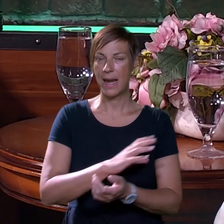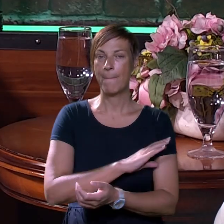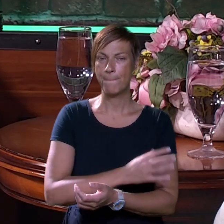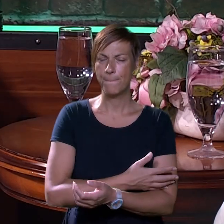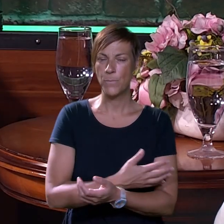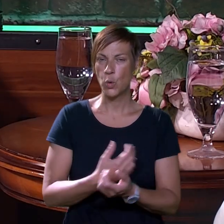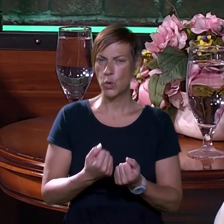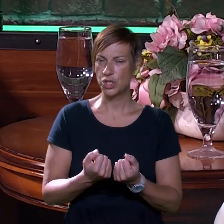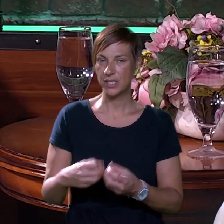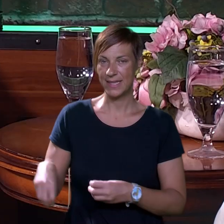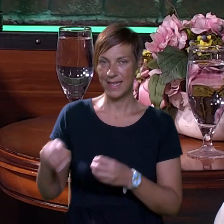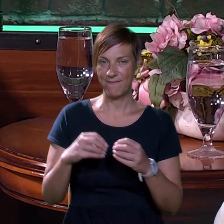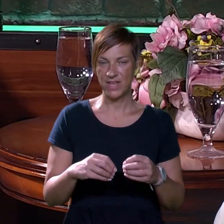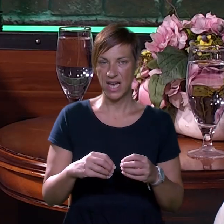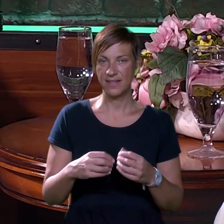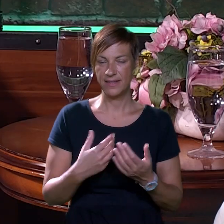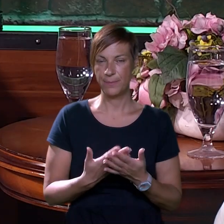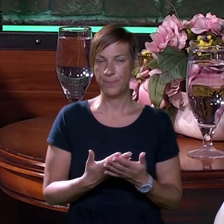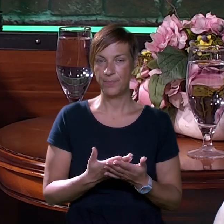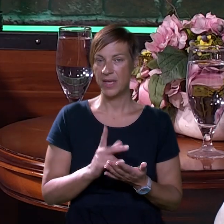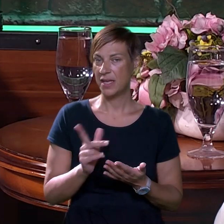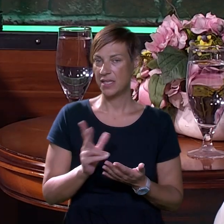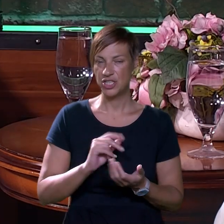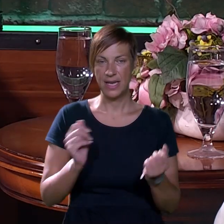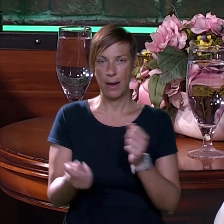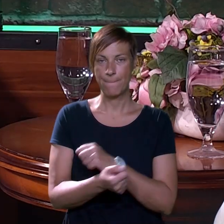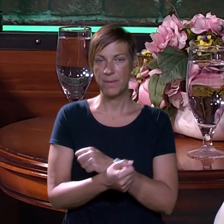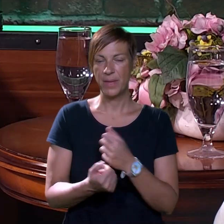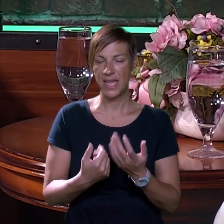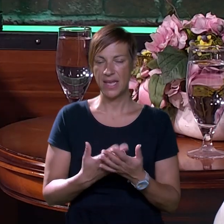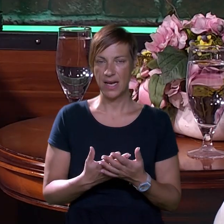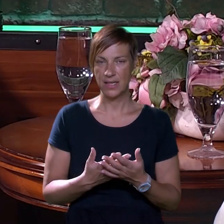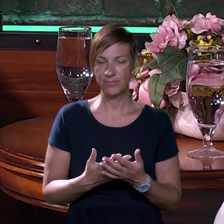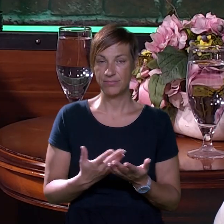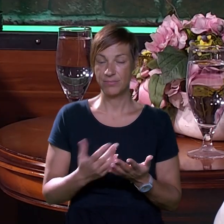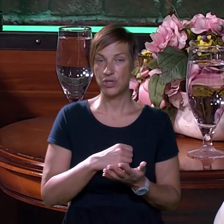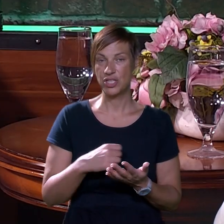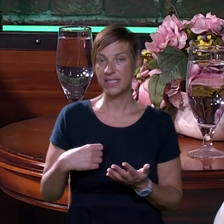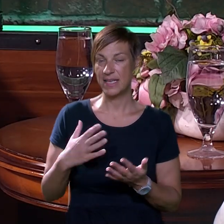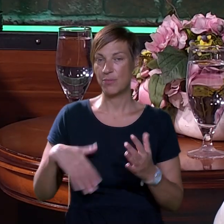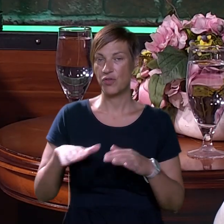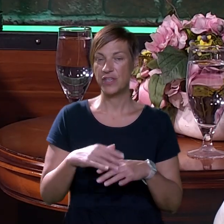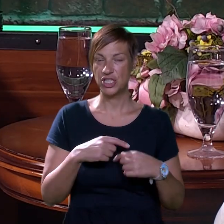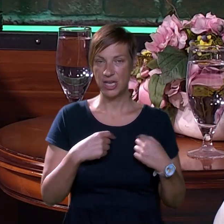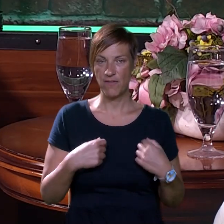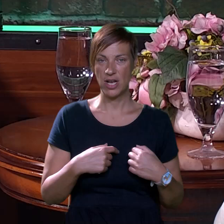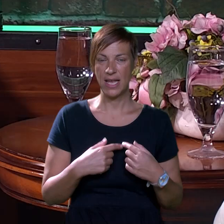moć da vratim, ja ništa ne bi mijenjala. Možda bi samo više